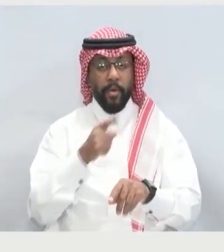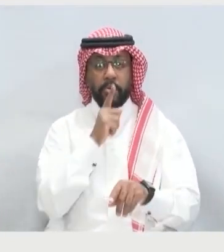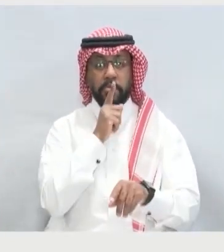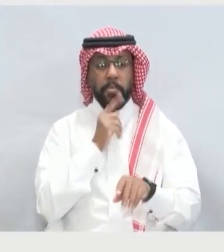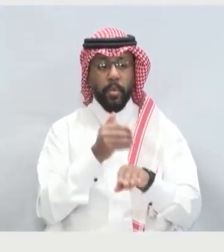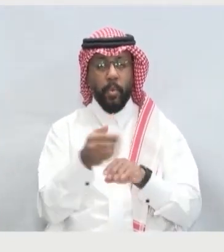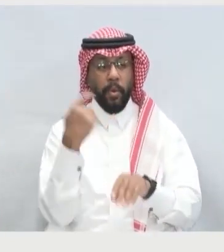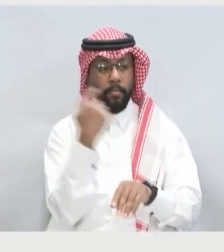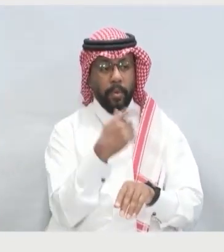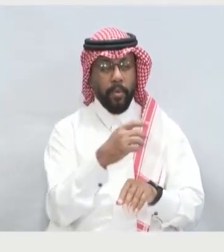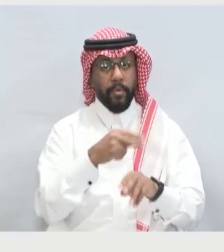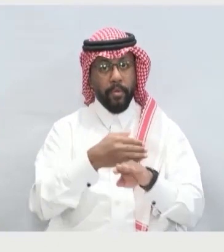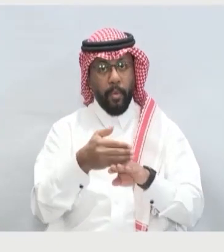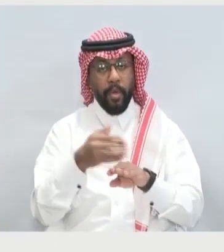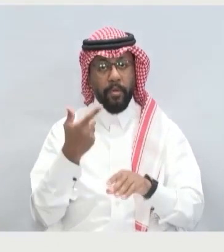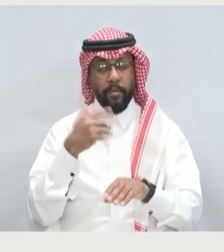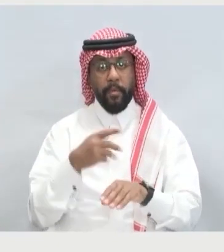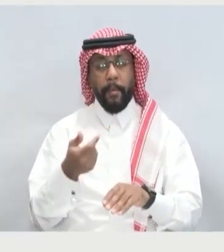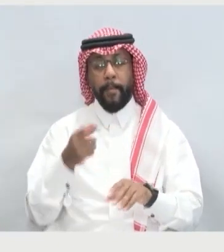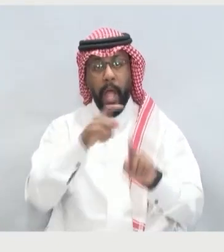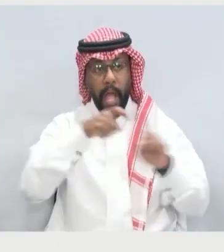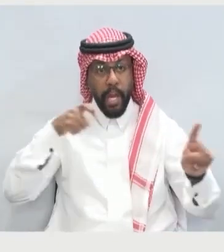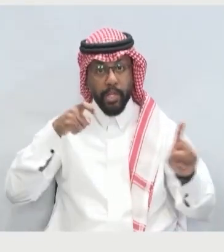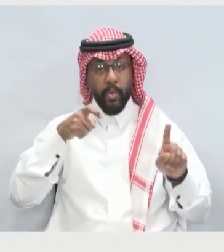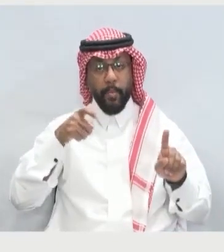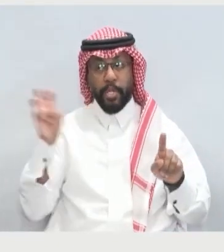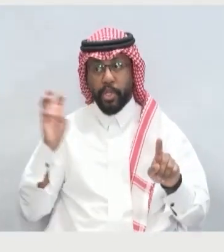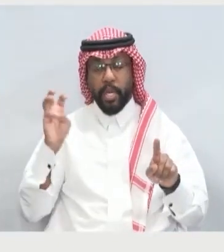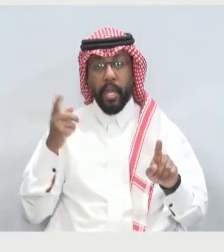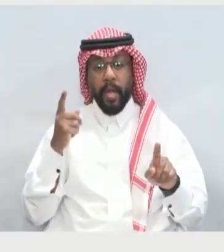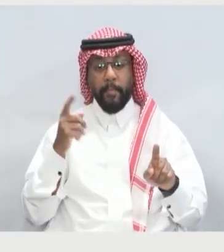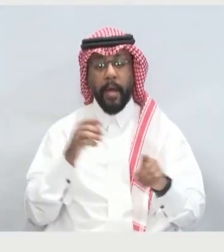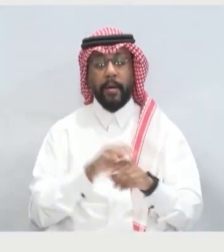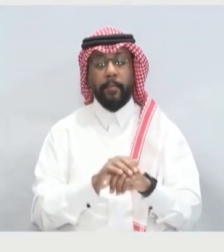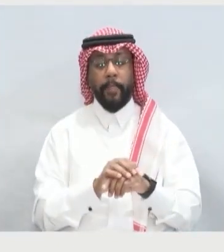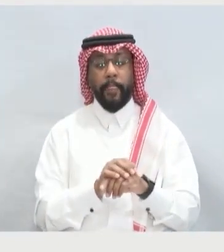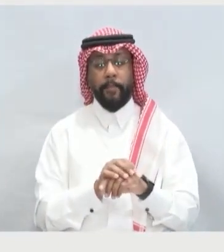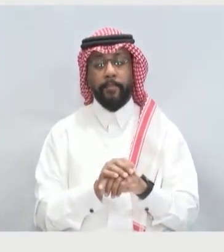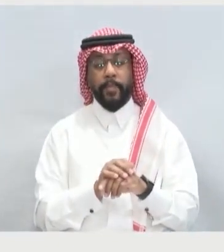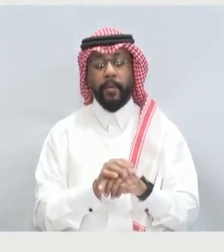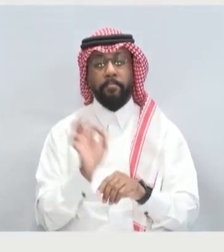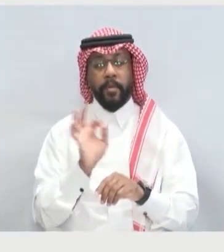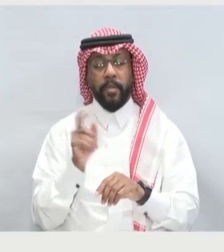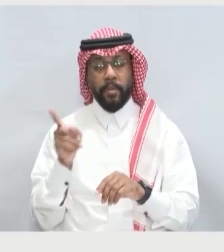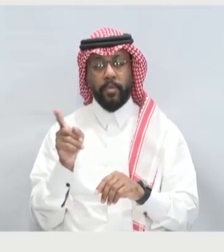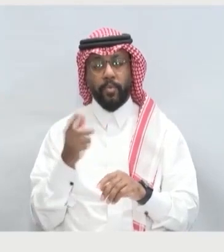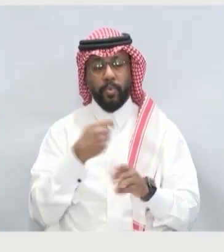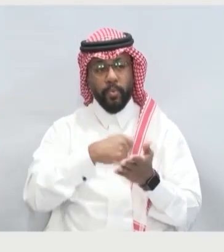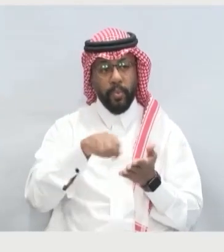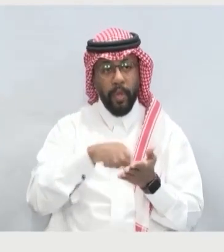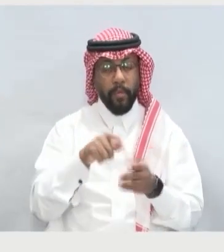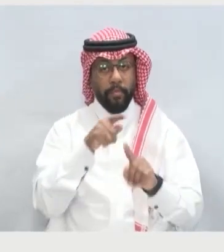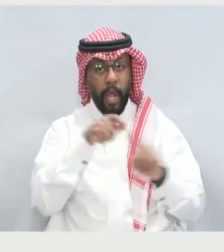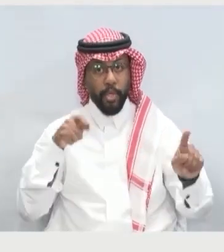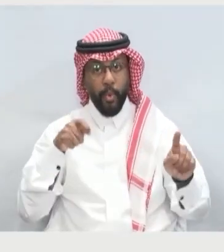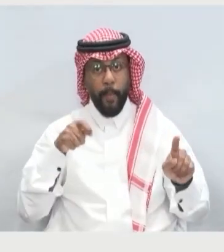الاجل الاخرى تشمل مثلا الاسهم في الشركات الاخرى السمعه الاصول غير الملموسه قد تستثمر هذه الشركه بشراء اسهم